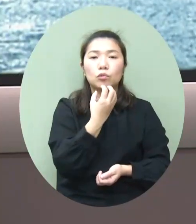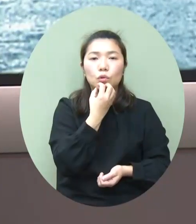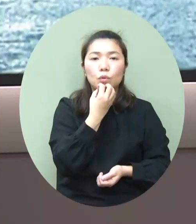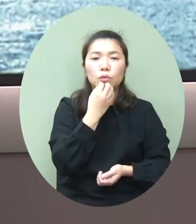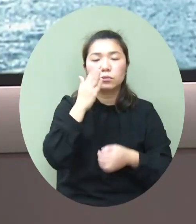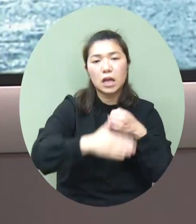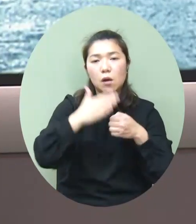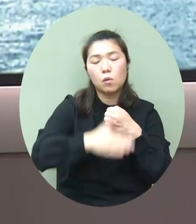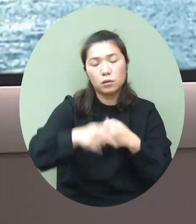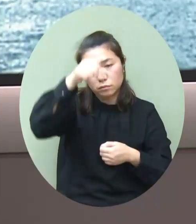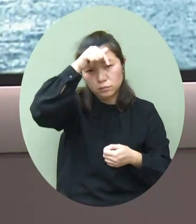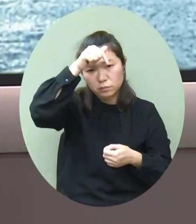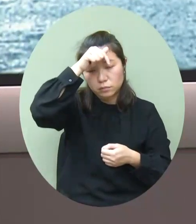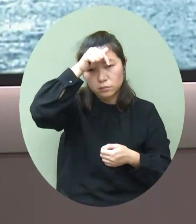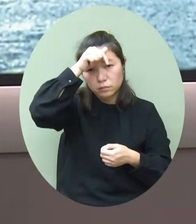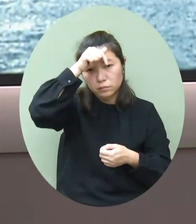她在